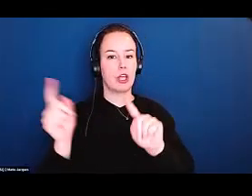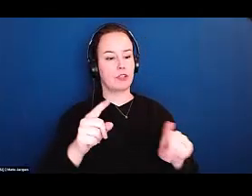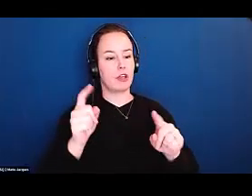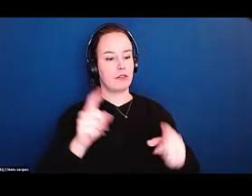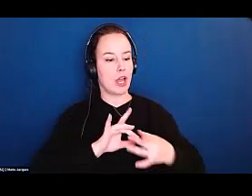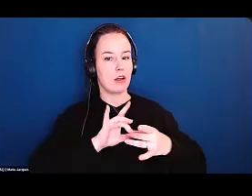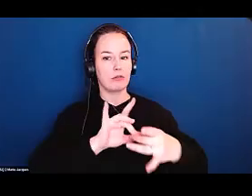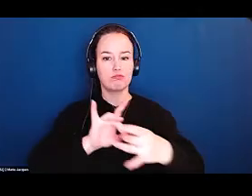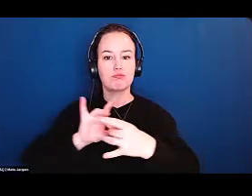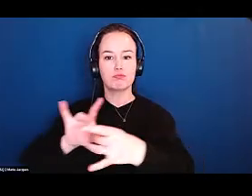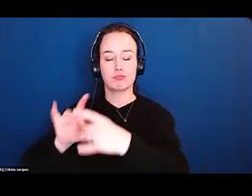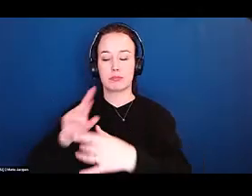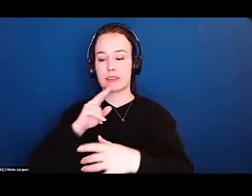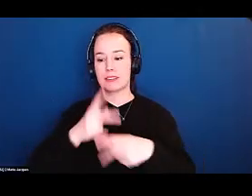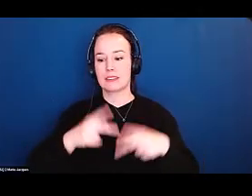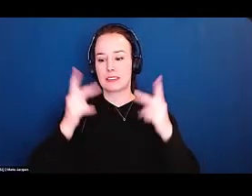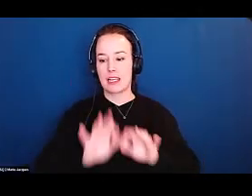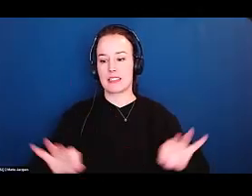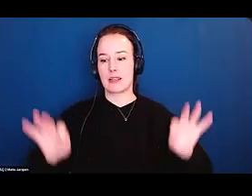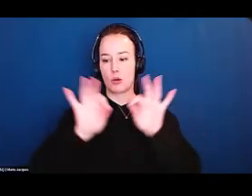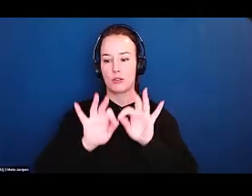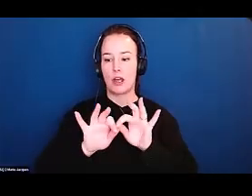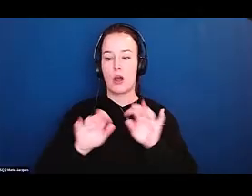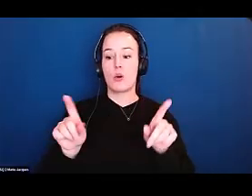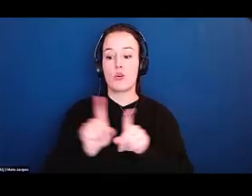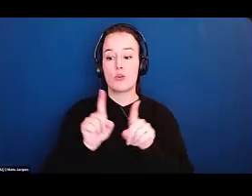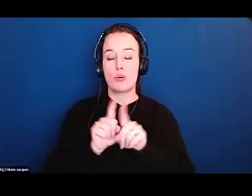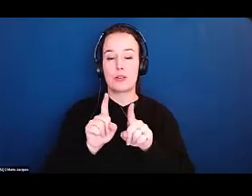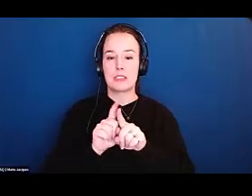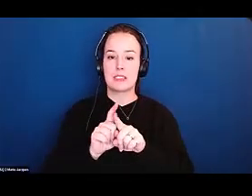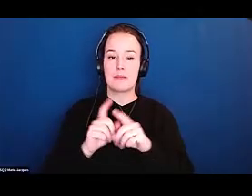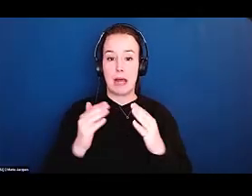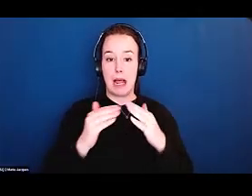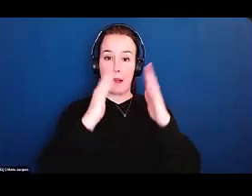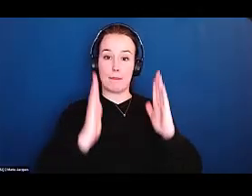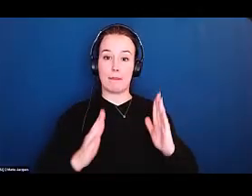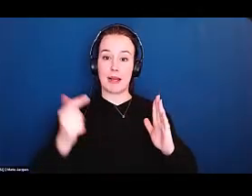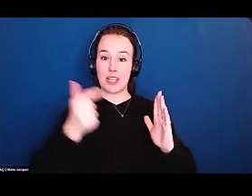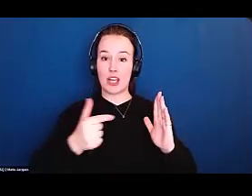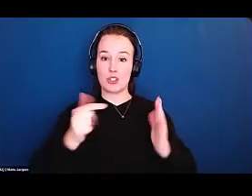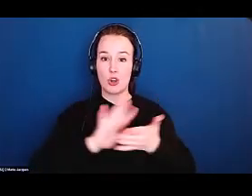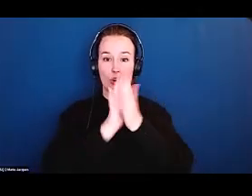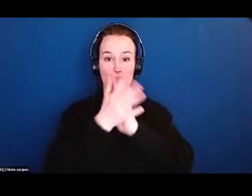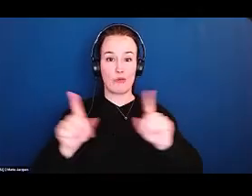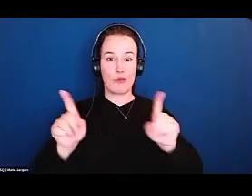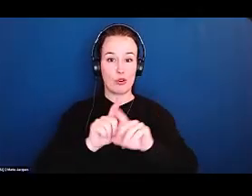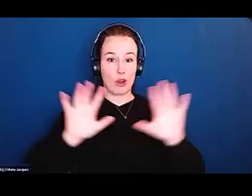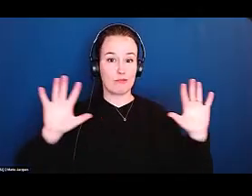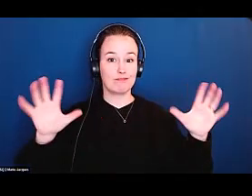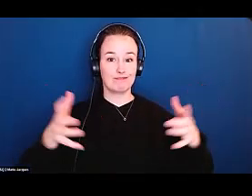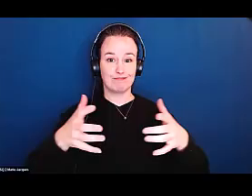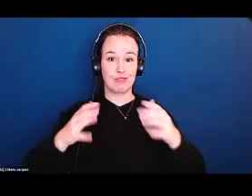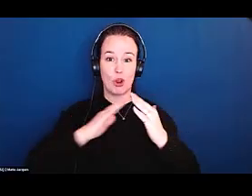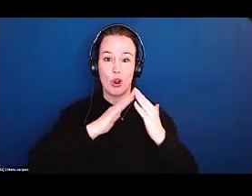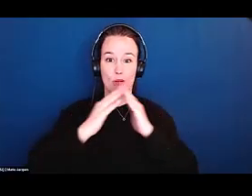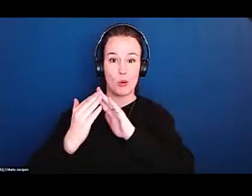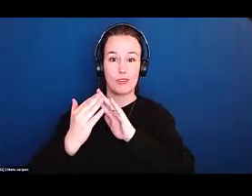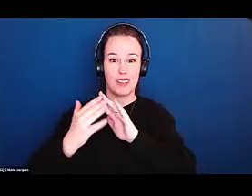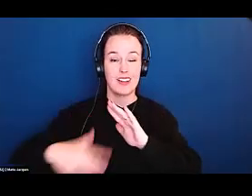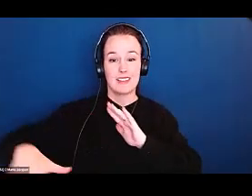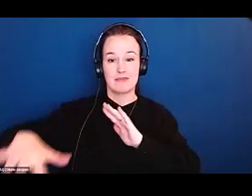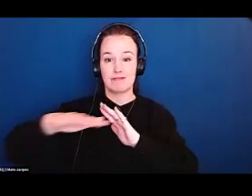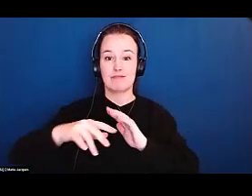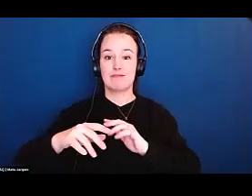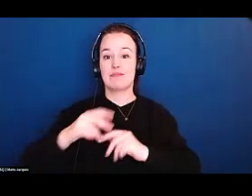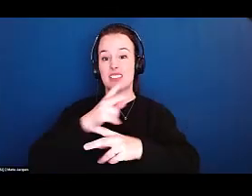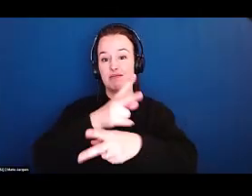c'est des connexions très importantes. Cela a transformé la maison de Georges en une communauté. Et ça